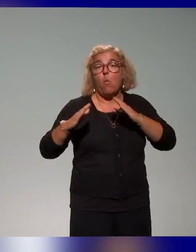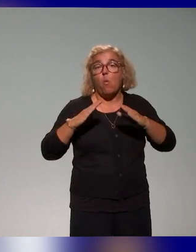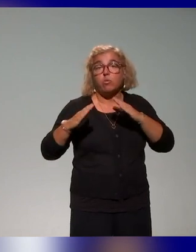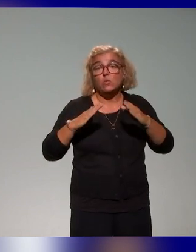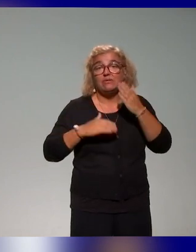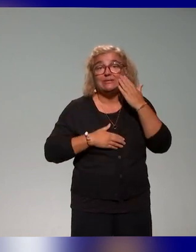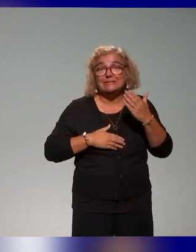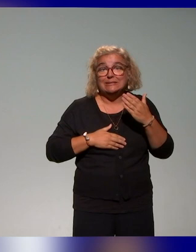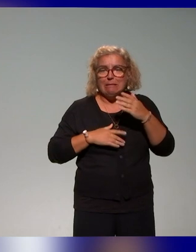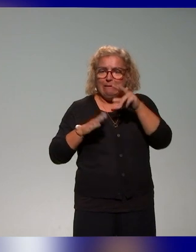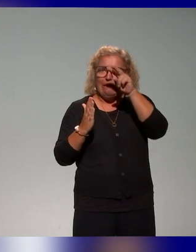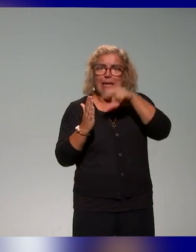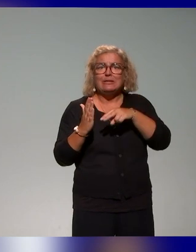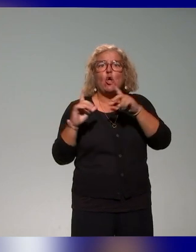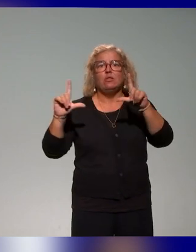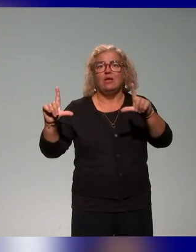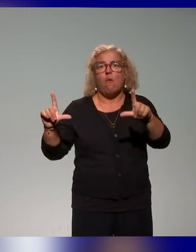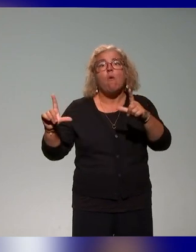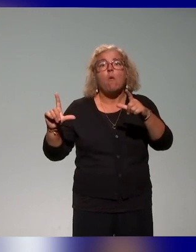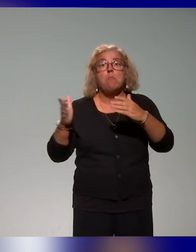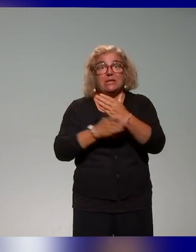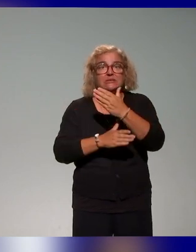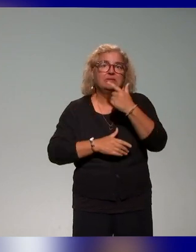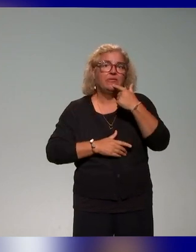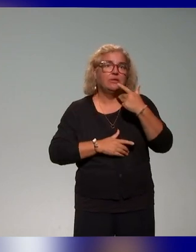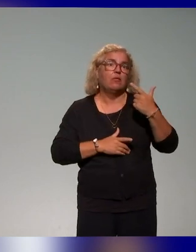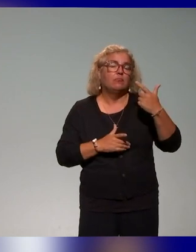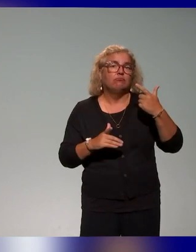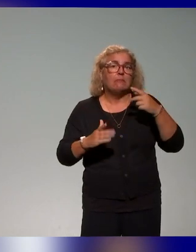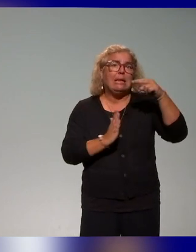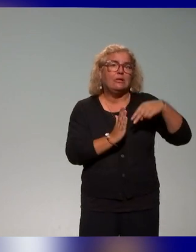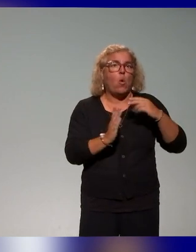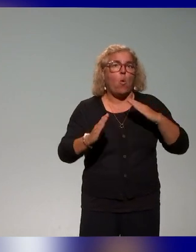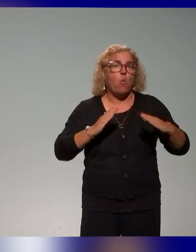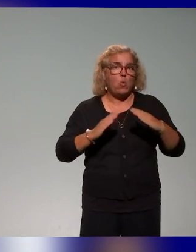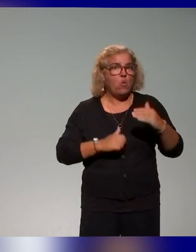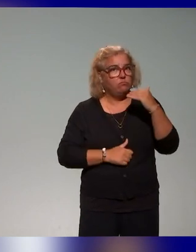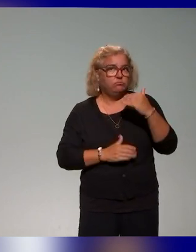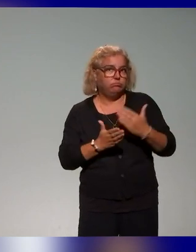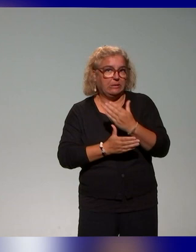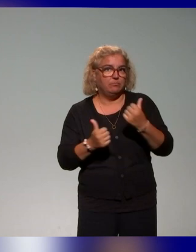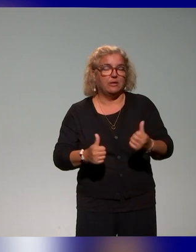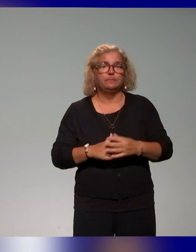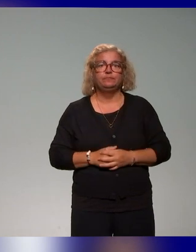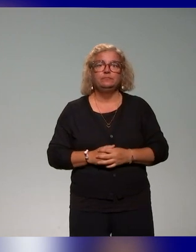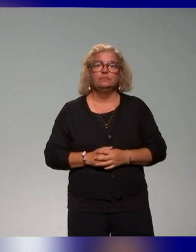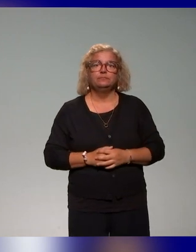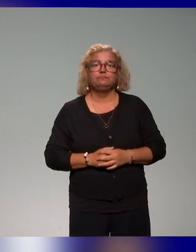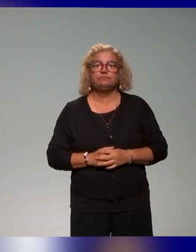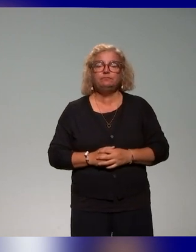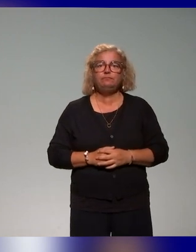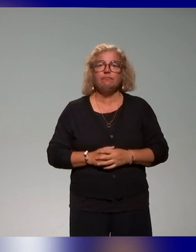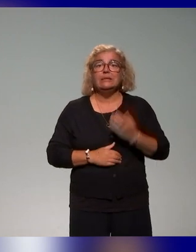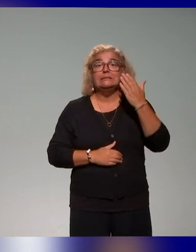un lecteur d'écran, les internautes robots passeront aussi. C'est pour ça qu'on dit que souvent un site accessible est mieux référencé dans les moteurs de recherche